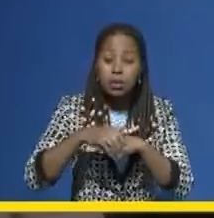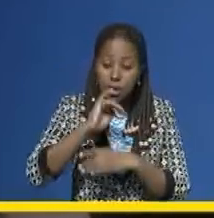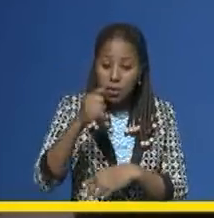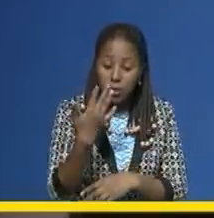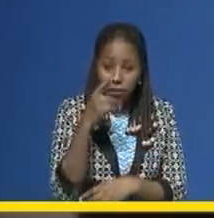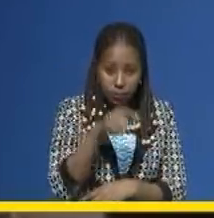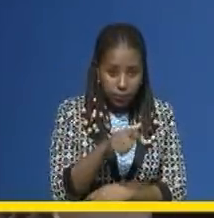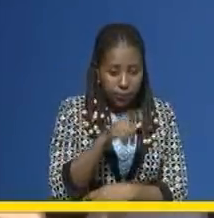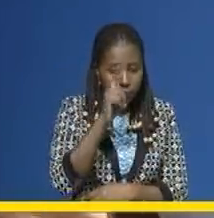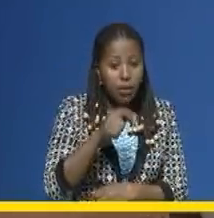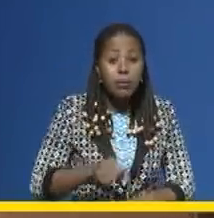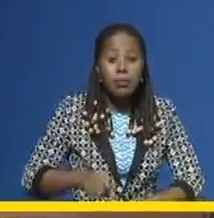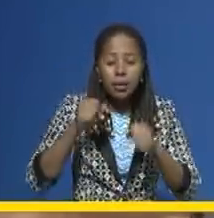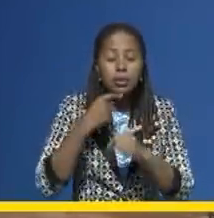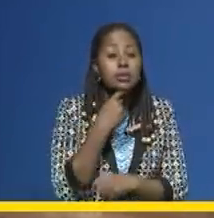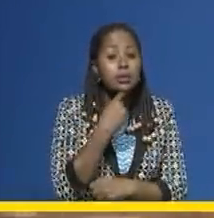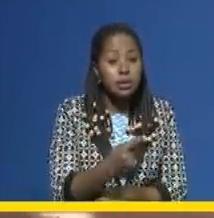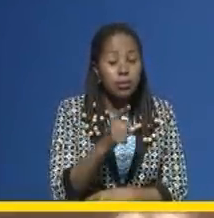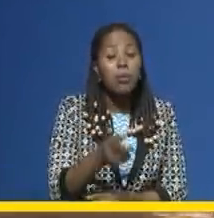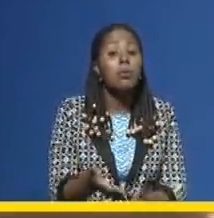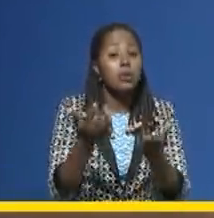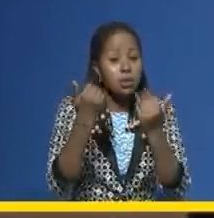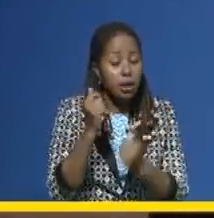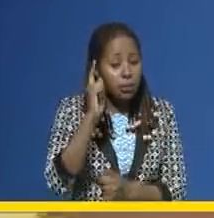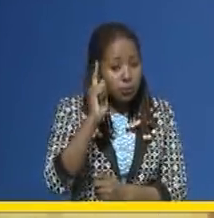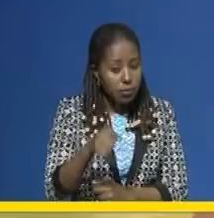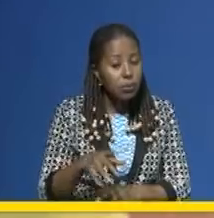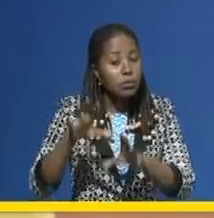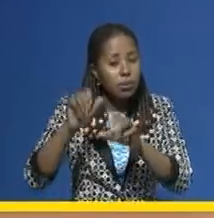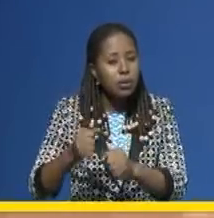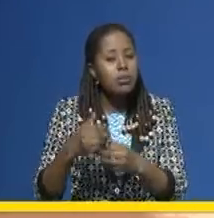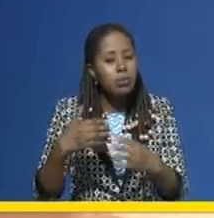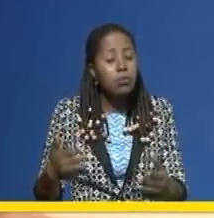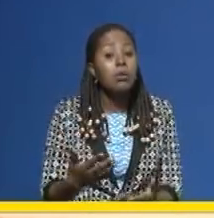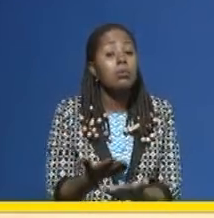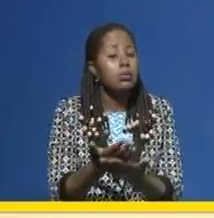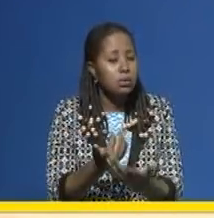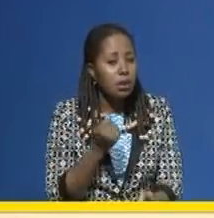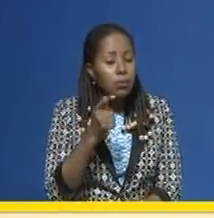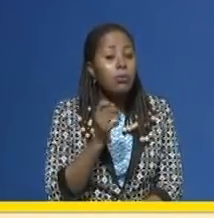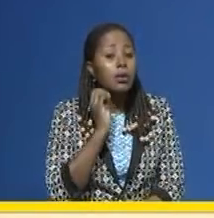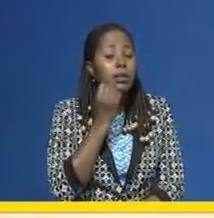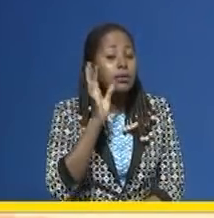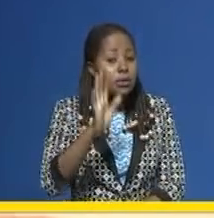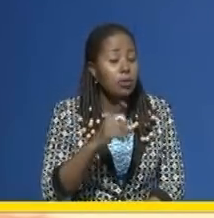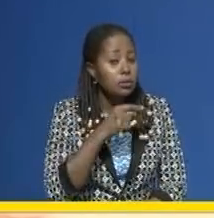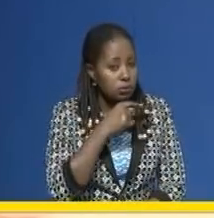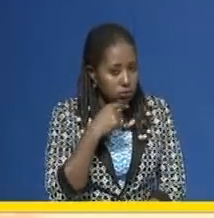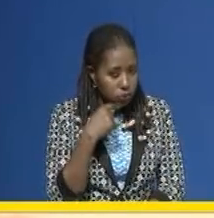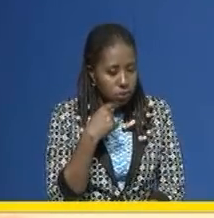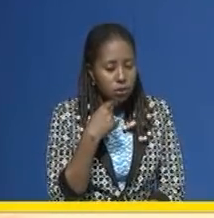hii, ambapo mamlaka zinasema uwezekano wa kuwakamata ni mkubwa kwa kuwa wana taarifa zao za